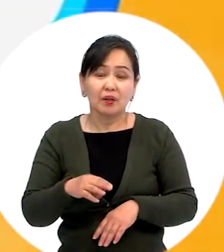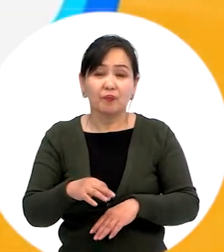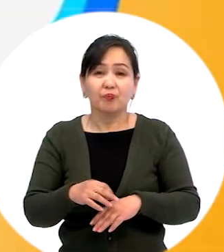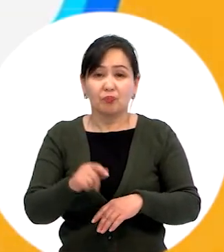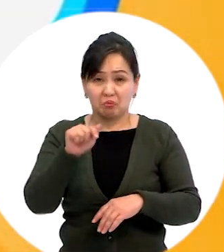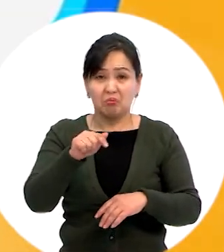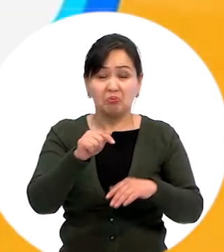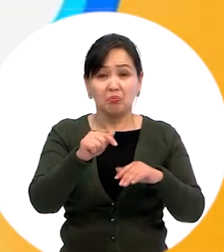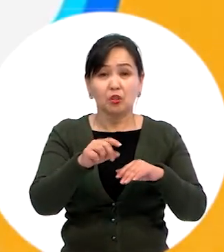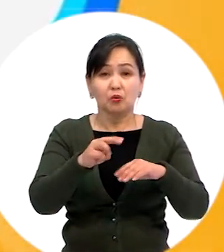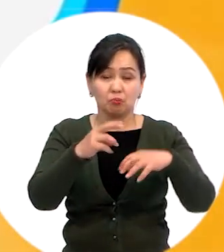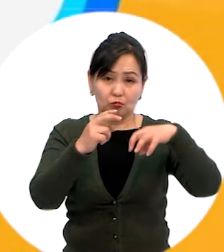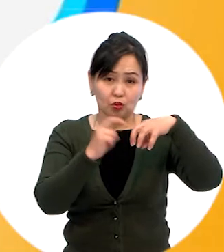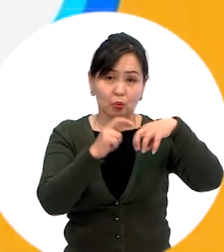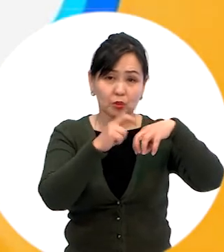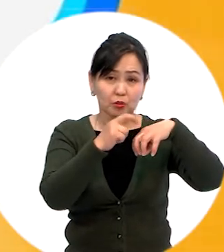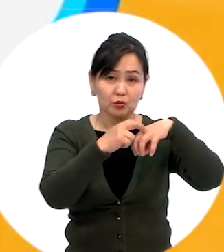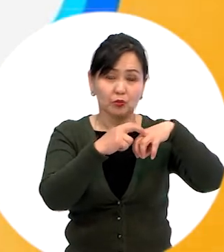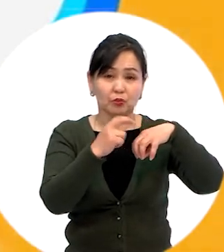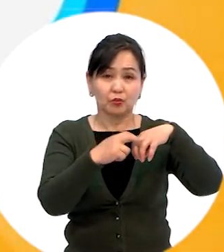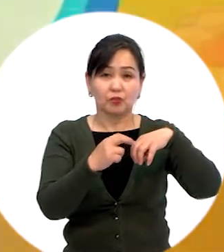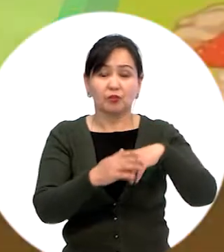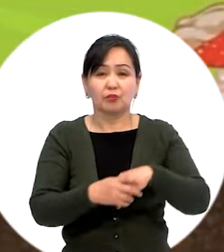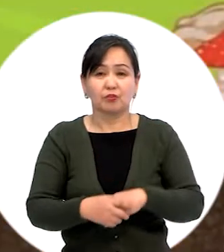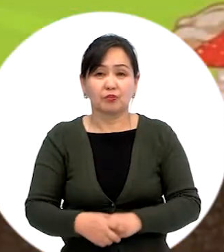Тийм ээ, энэ бол төмс.